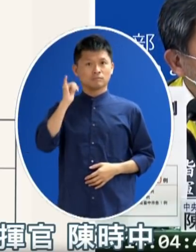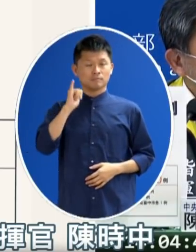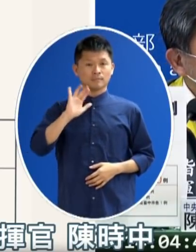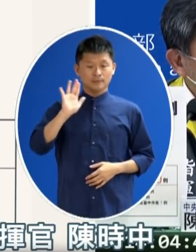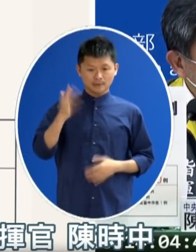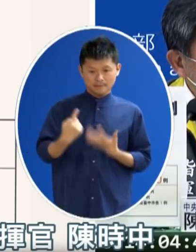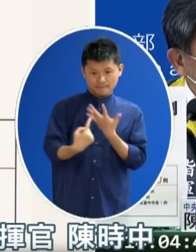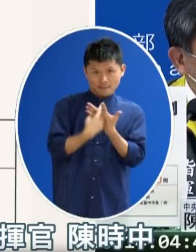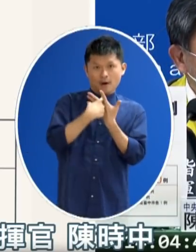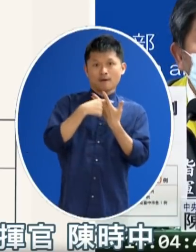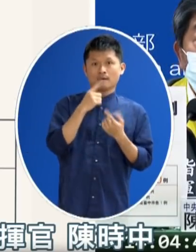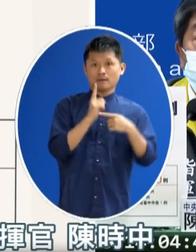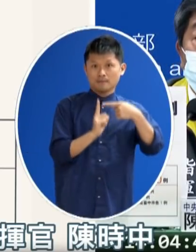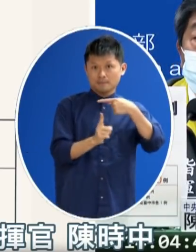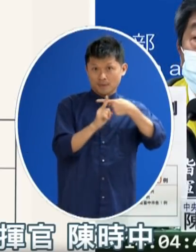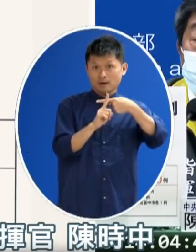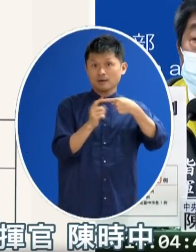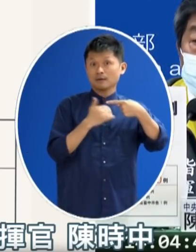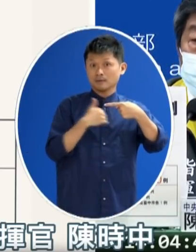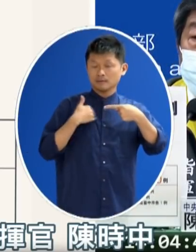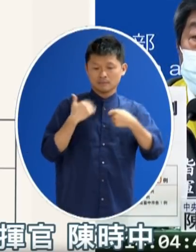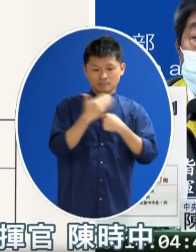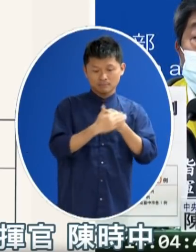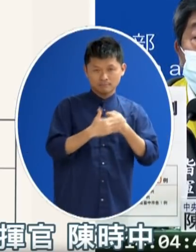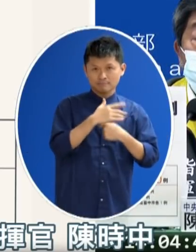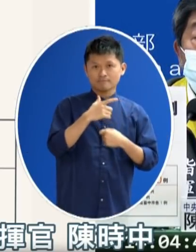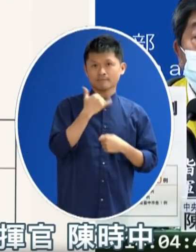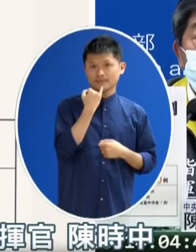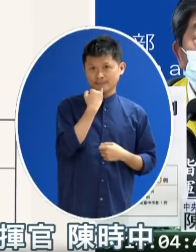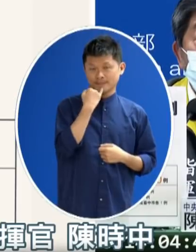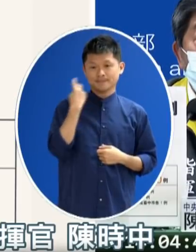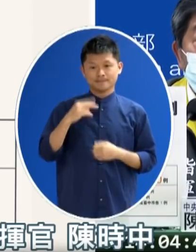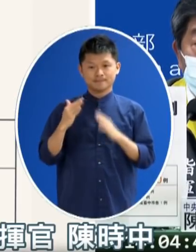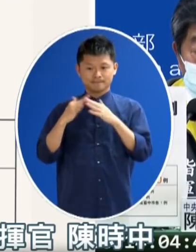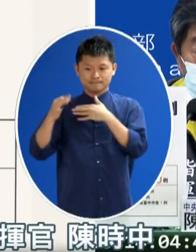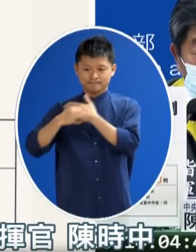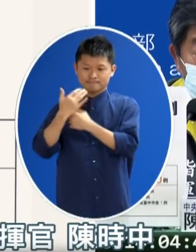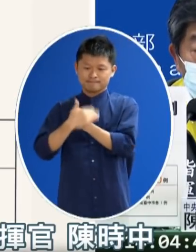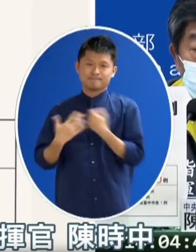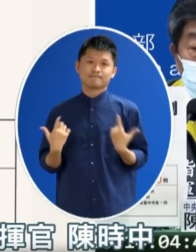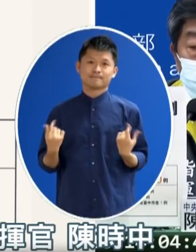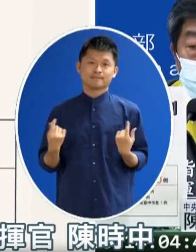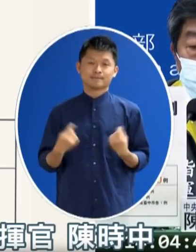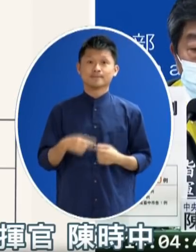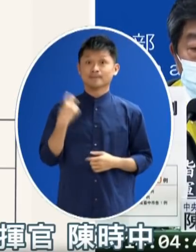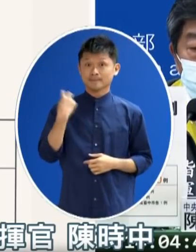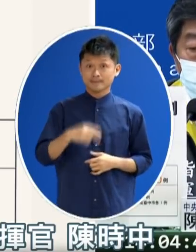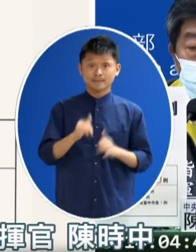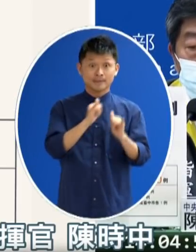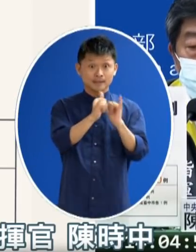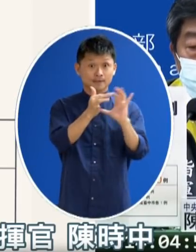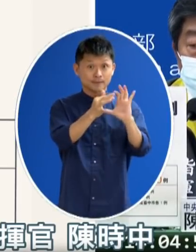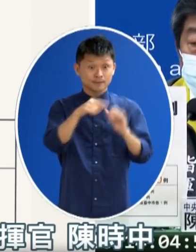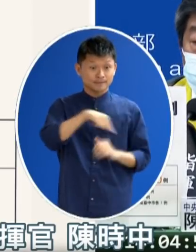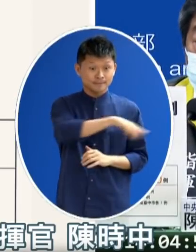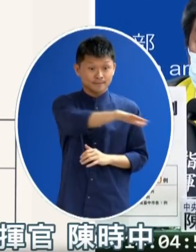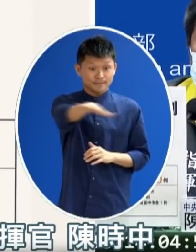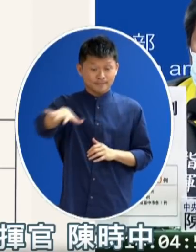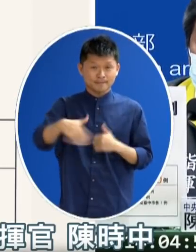得出来，对自己也是一种保护，对家人也是一种保护，那更是能够保护到社区